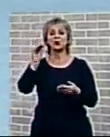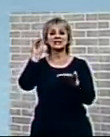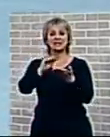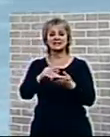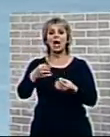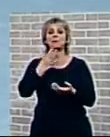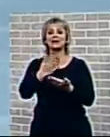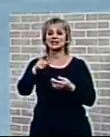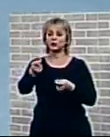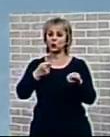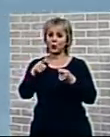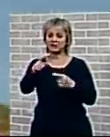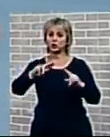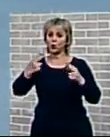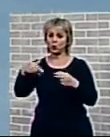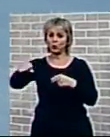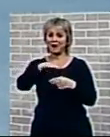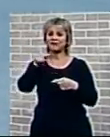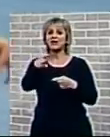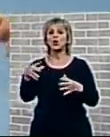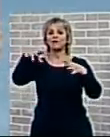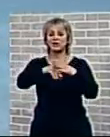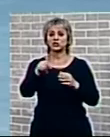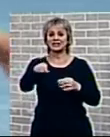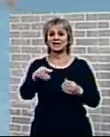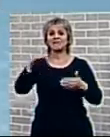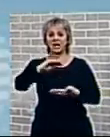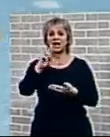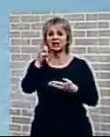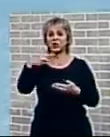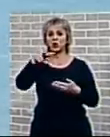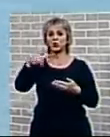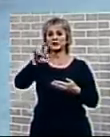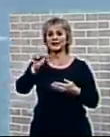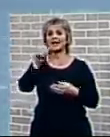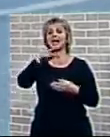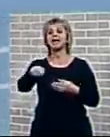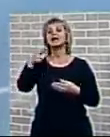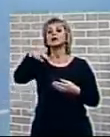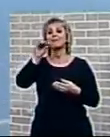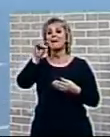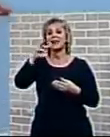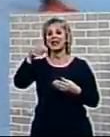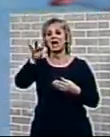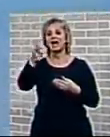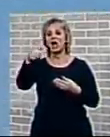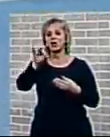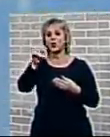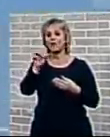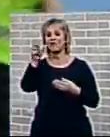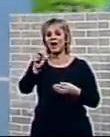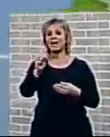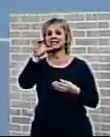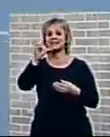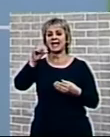составила, опросив руководителей клубов. И в нее вошли вратарь Катрин Лунде, правый крайний Юлия Моногарова, правый